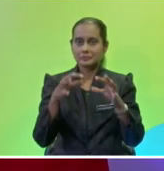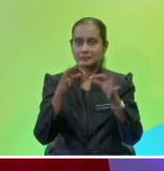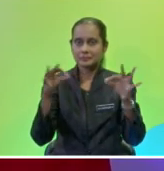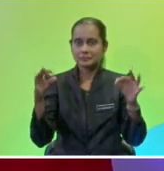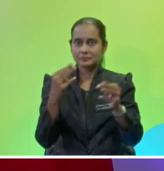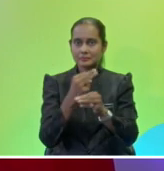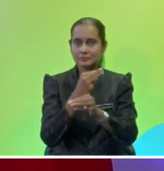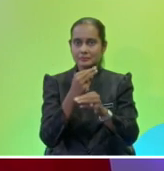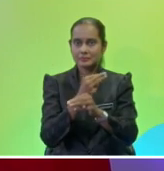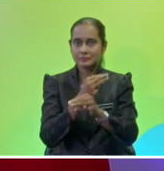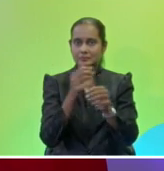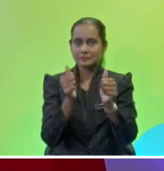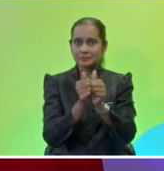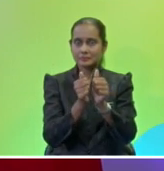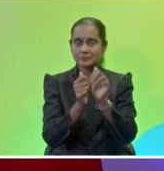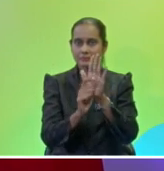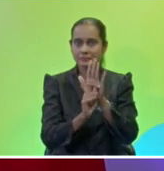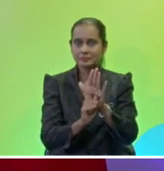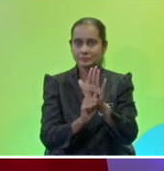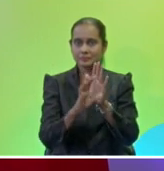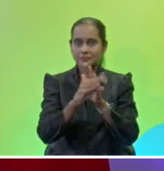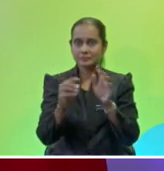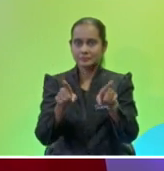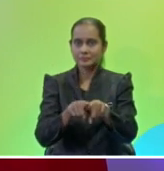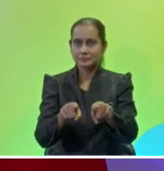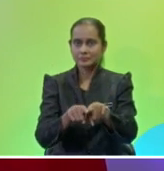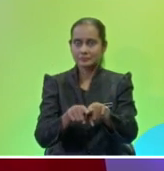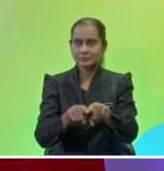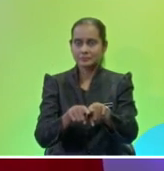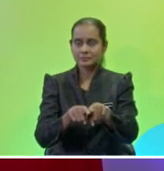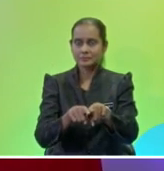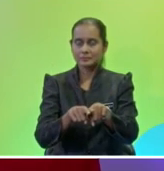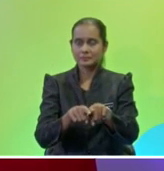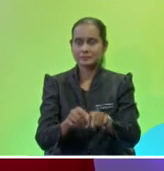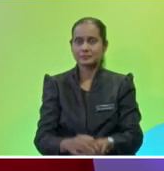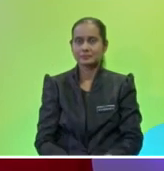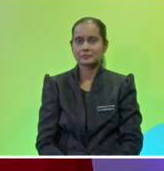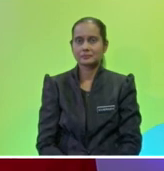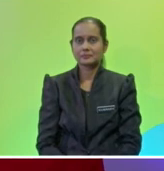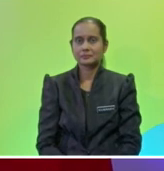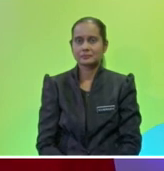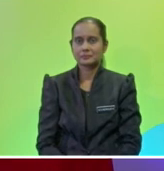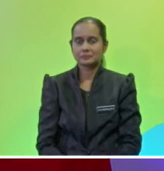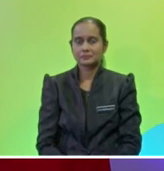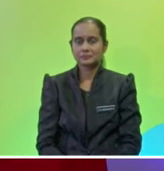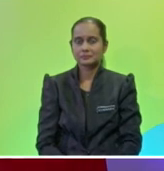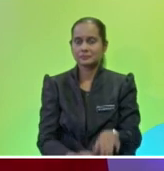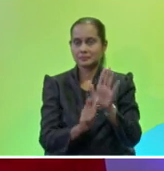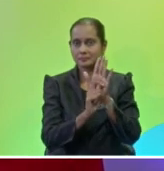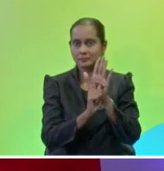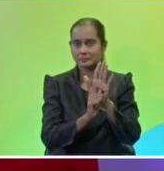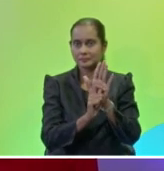simbol tambah dan sama dengan simbol tambah dulu seperti yang kita boleh lihat di atas meja tanpa